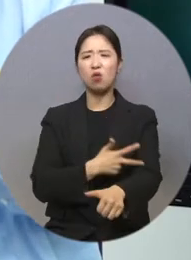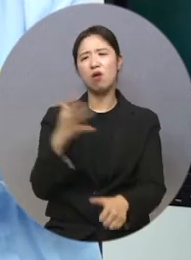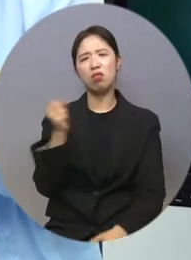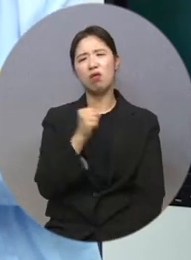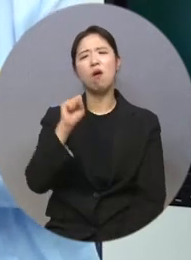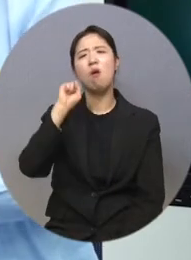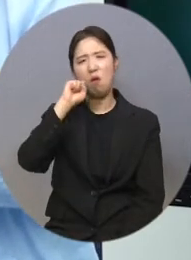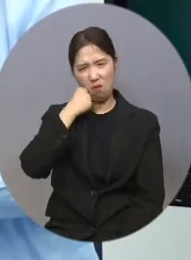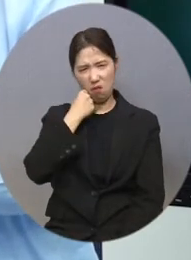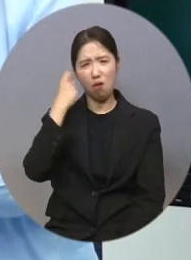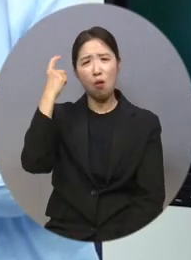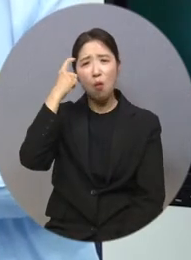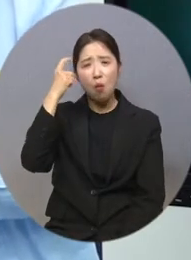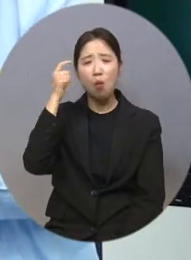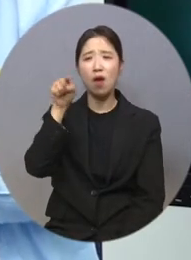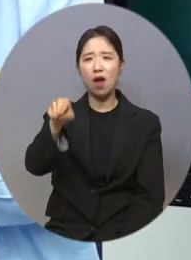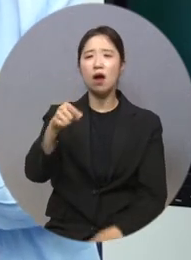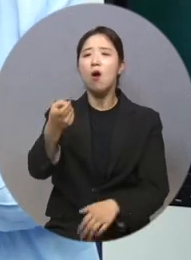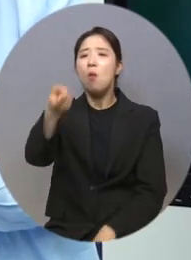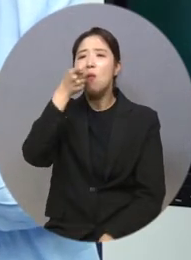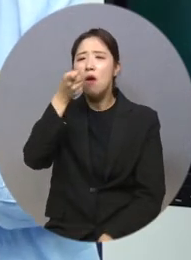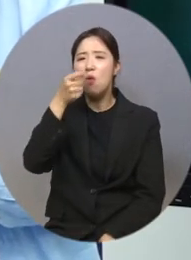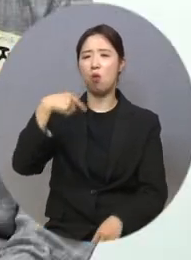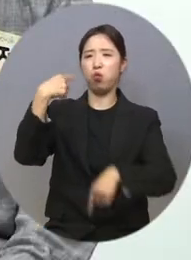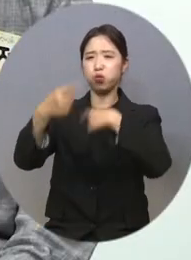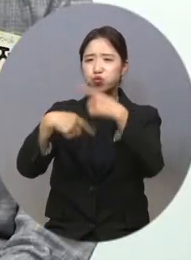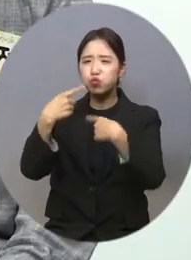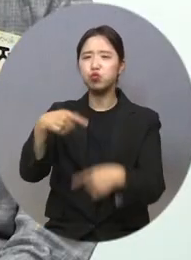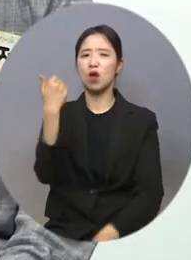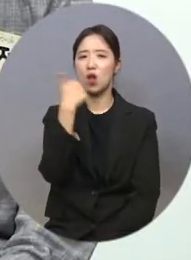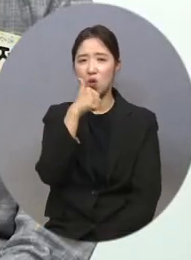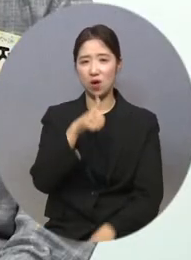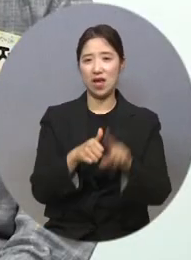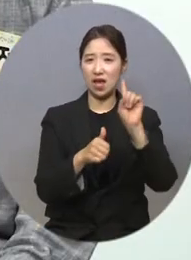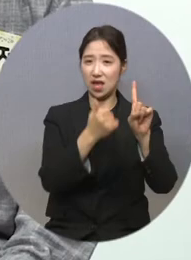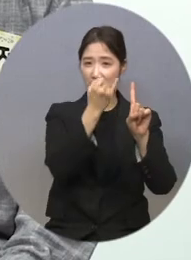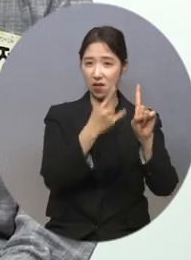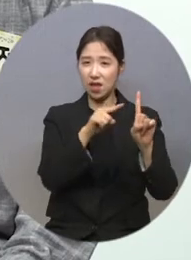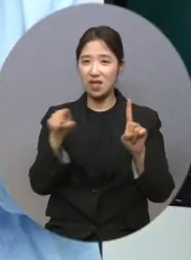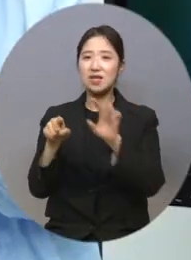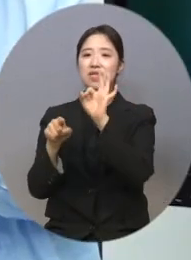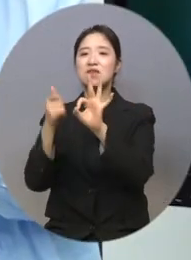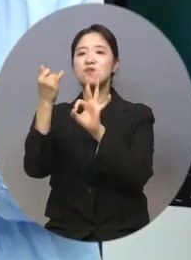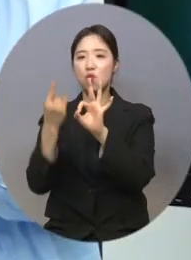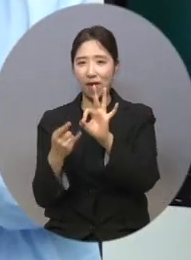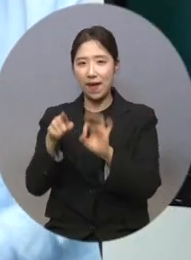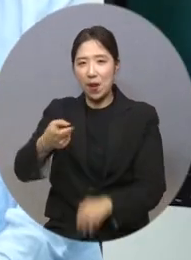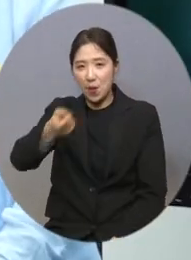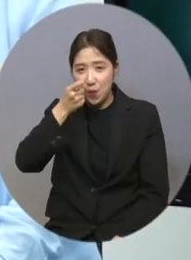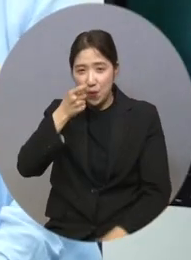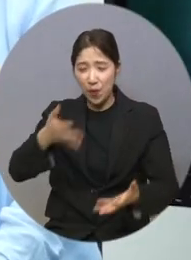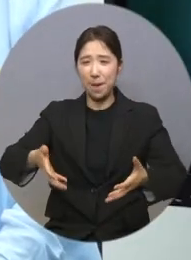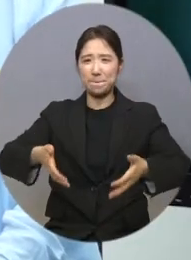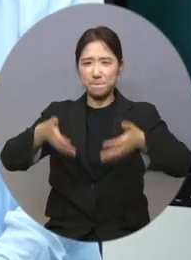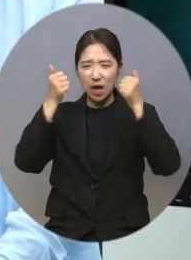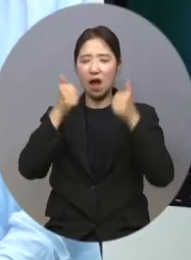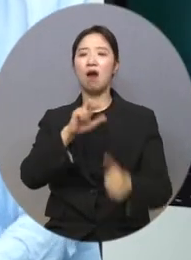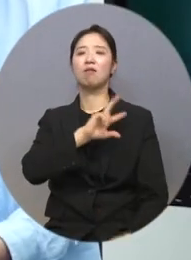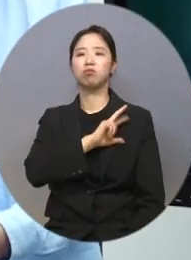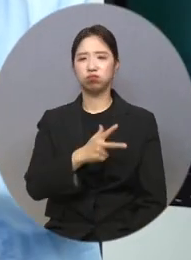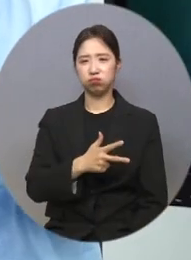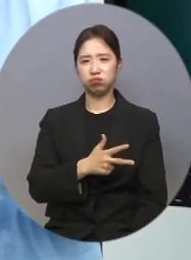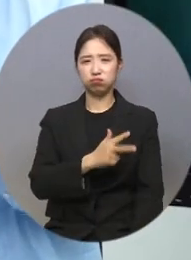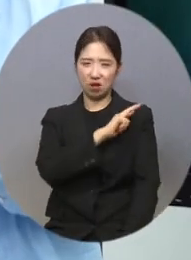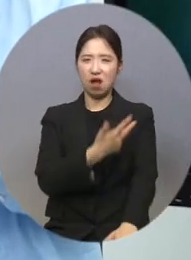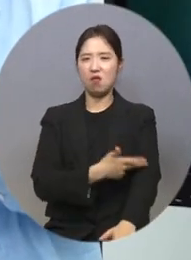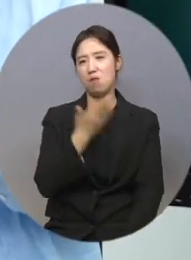어려워요. 누군가가 수화를 해주면서 통역을 해줘야 이 1회에서 10회 정도의 어떤 라이센스를 딸 수가 있거든요. 근데 그 부분을 이제